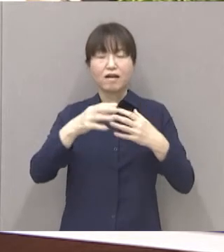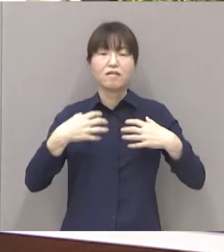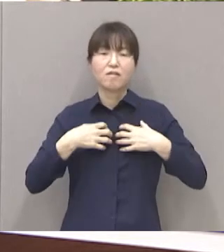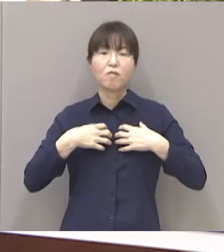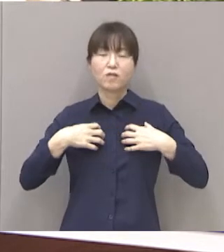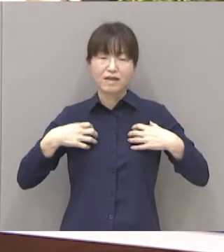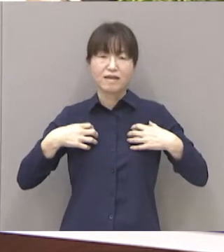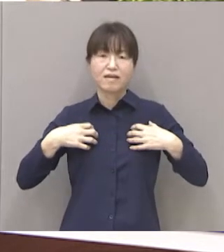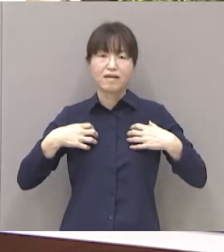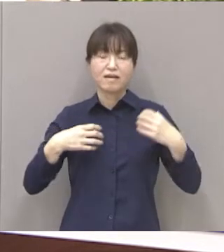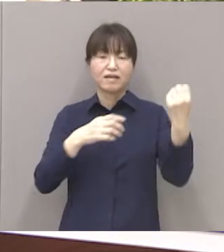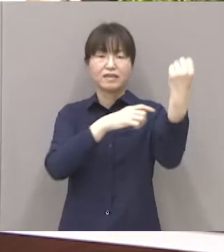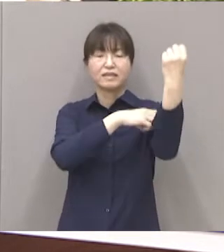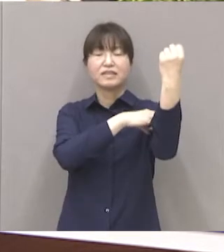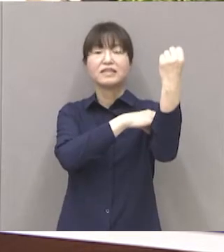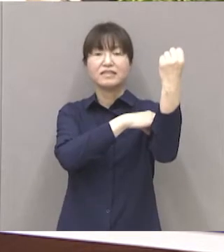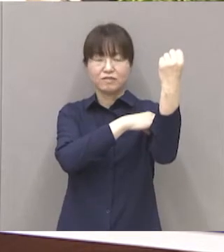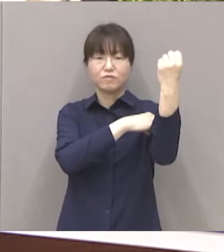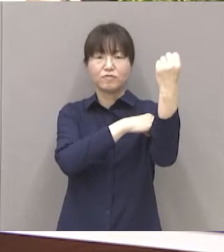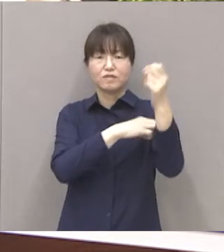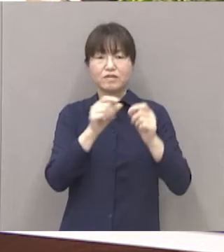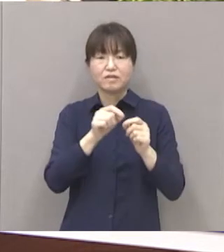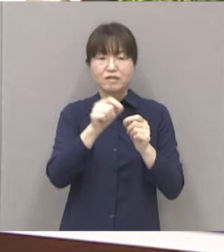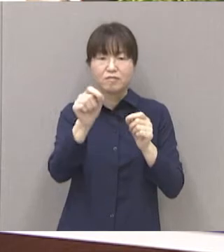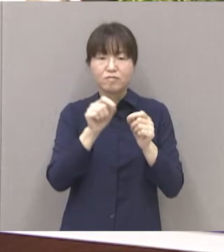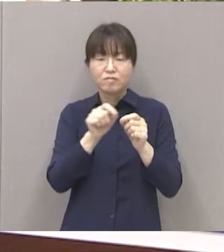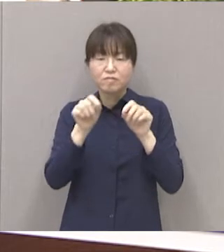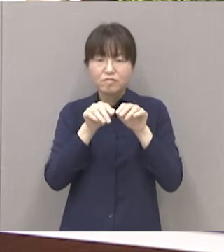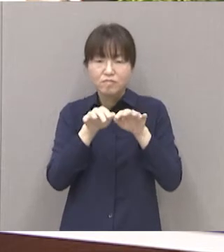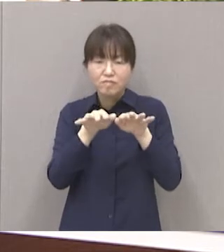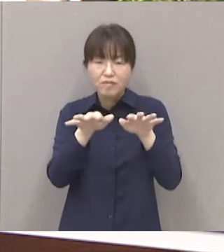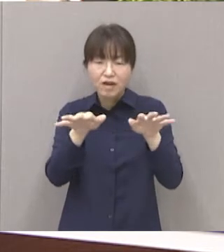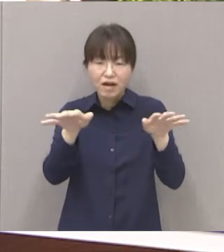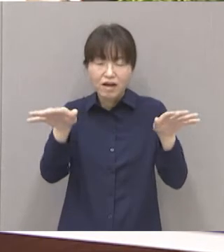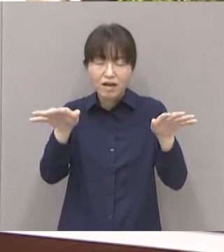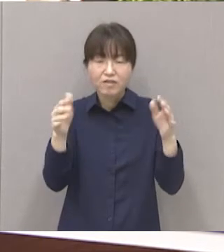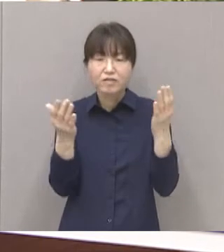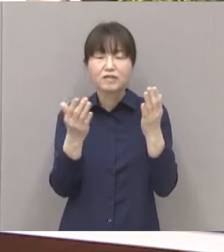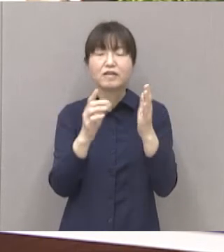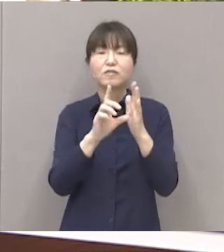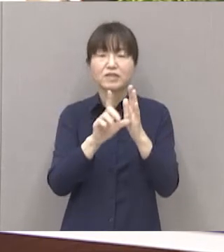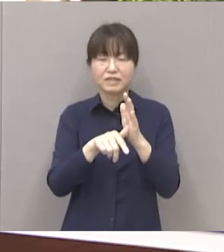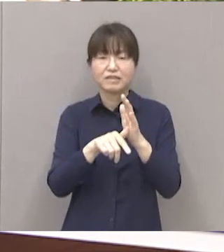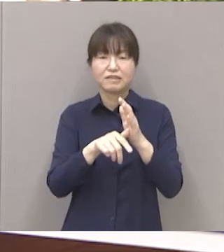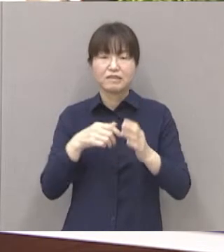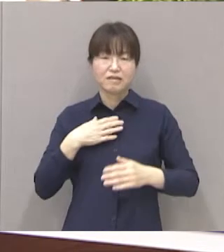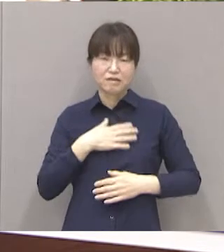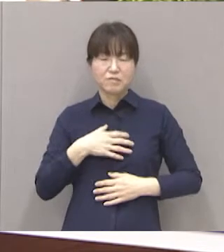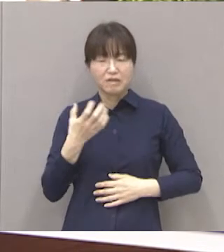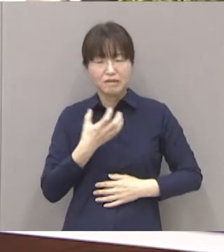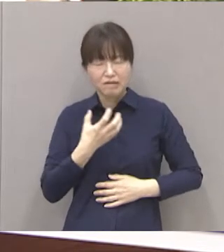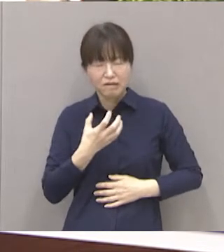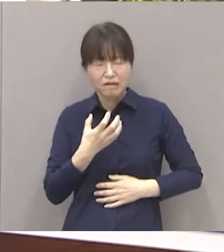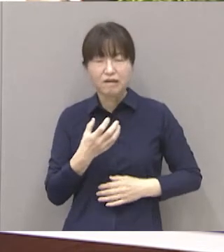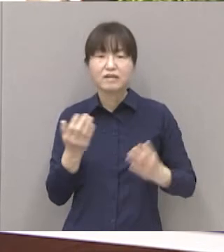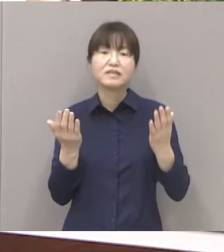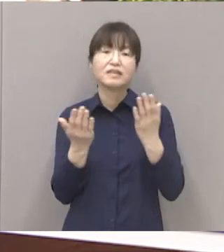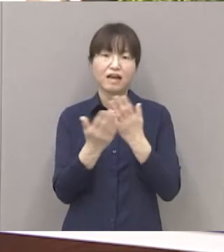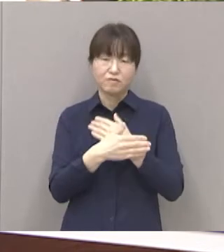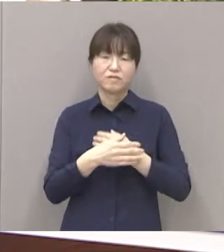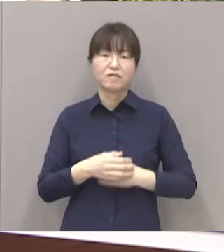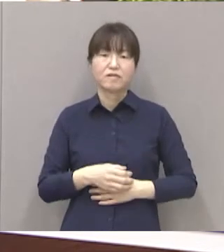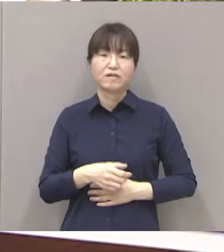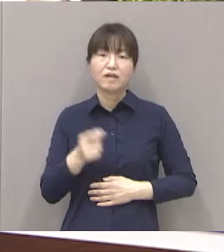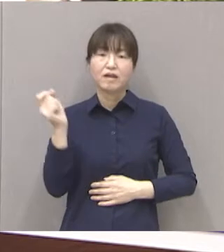ね筋肉とかそういうところまで広がってくると痛みが出るということでやはりその早く